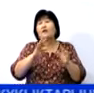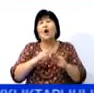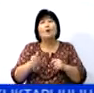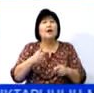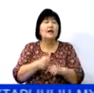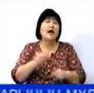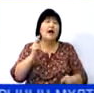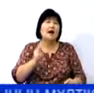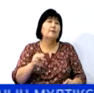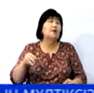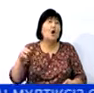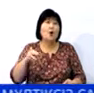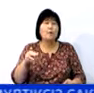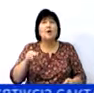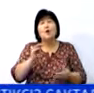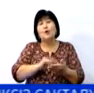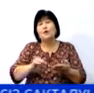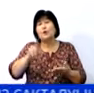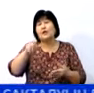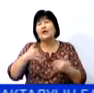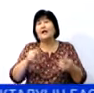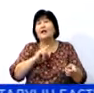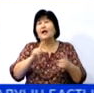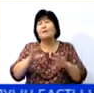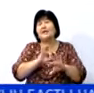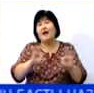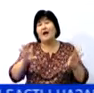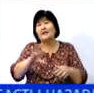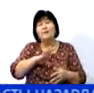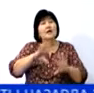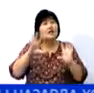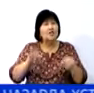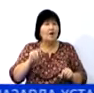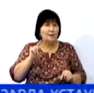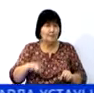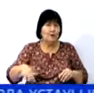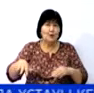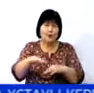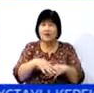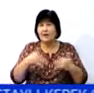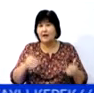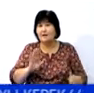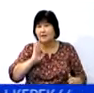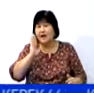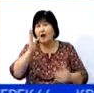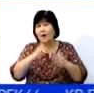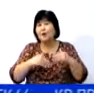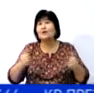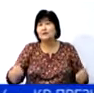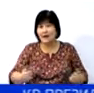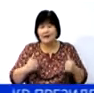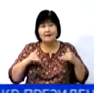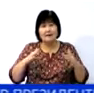әкімі Қамбарбек Мүбәрәков журналистерге арналған брифингте айтып берді. Жалпы бұл өлкеде қазіргі таңда құрылыс қарқын алған